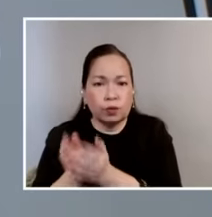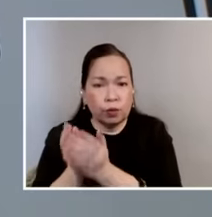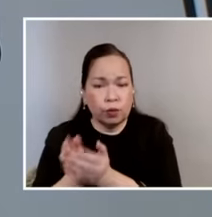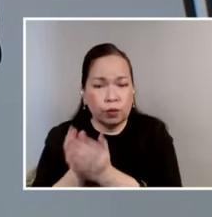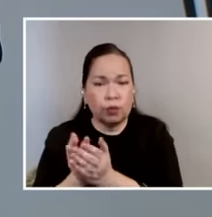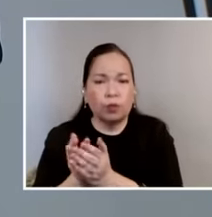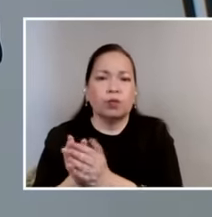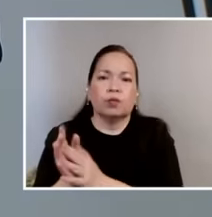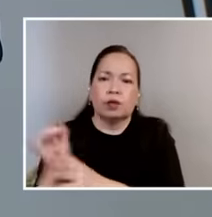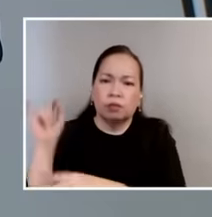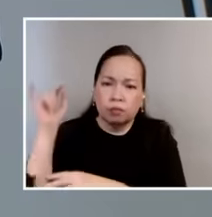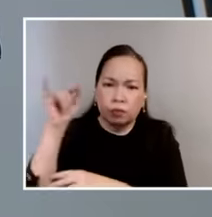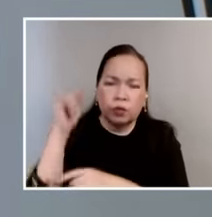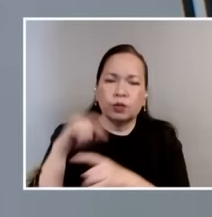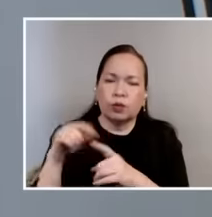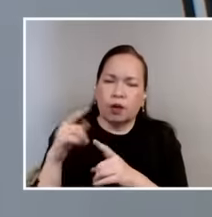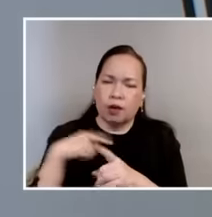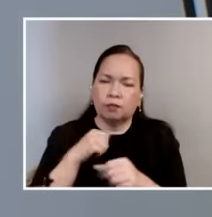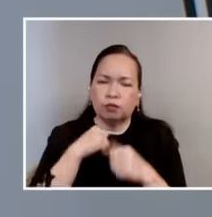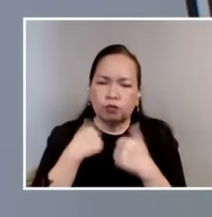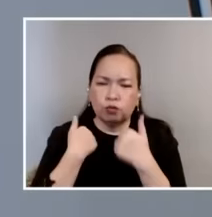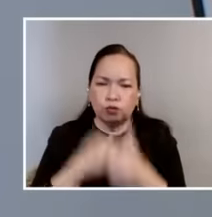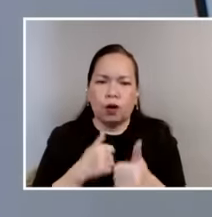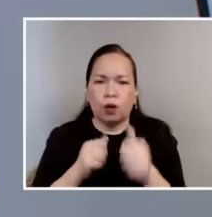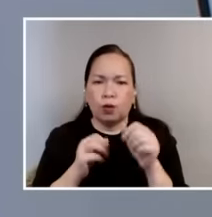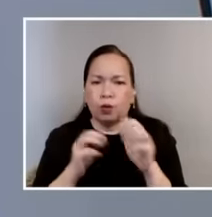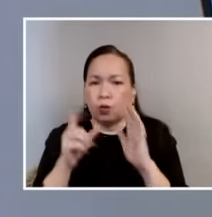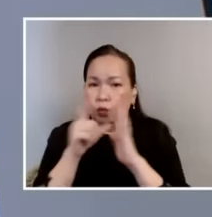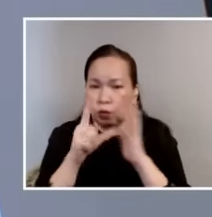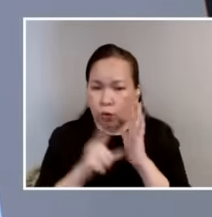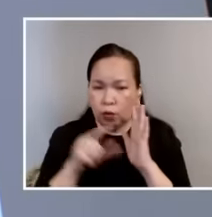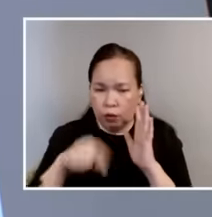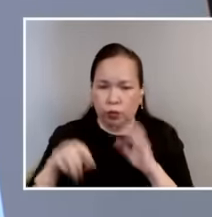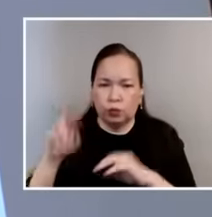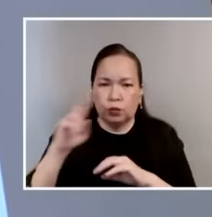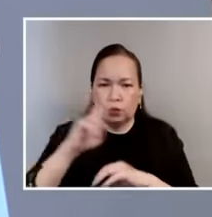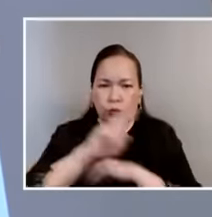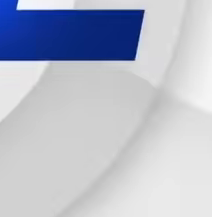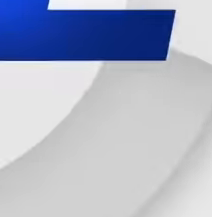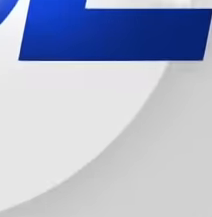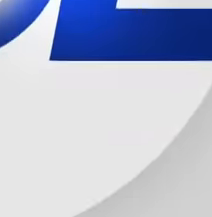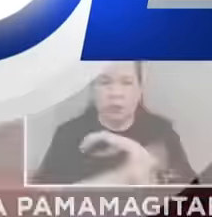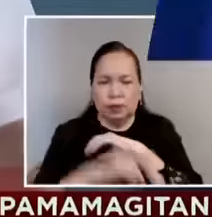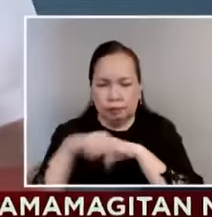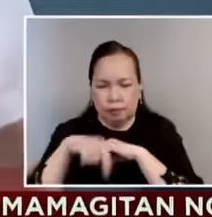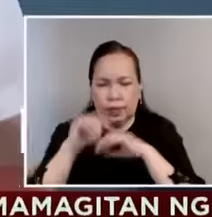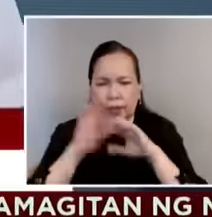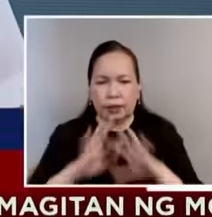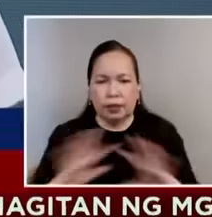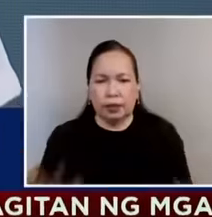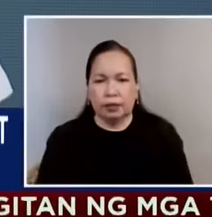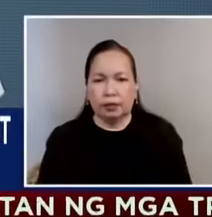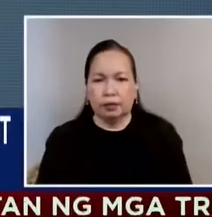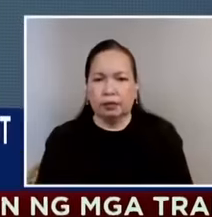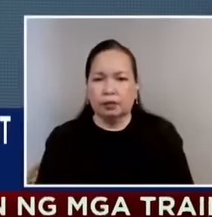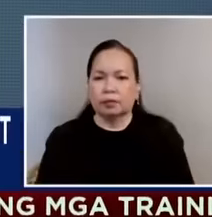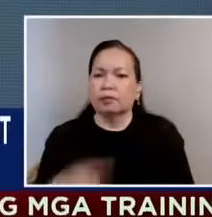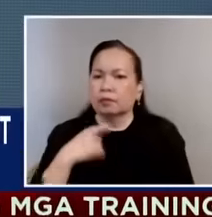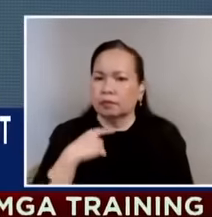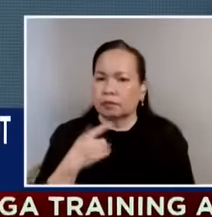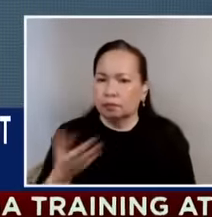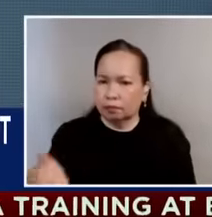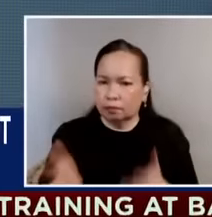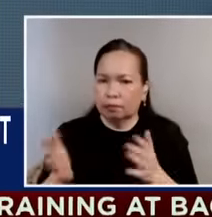ng batas sa riyon. Nagpapatrol, Katrina Domingo. Na-exhort the DND and the AFP